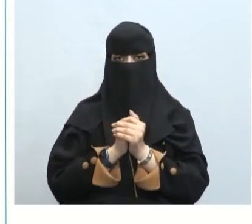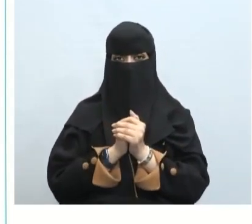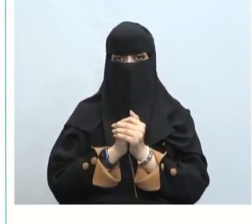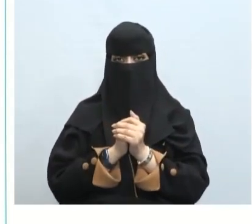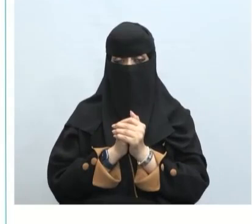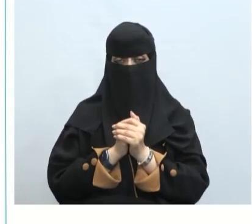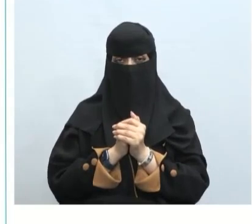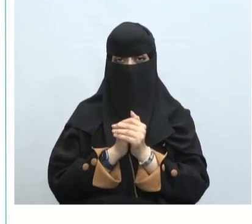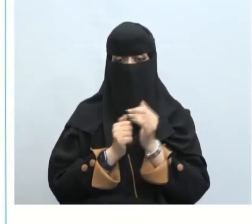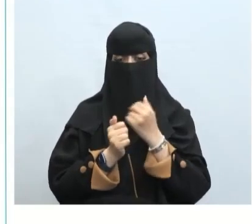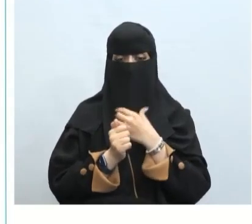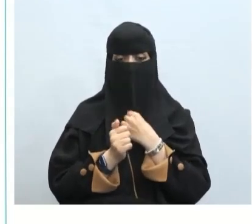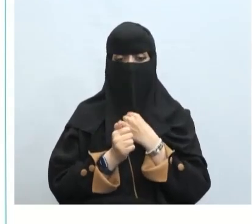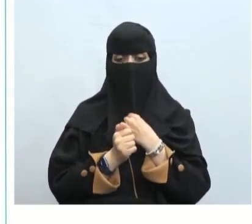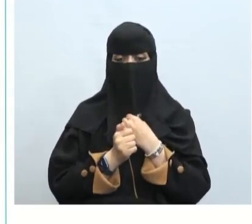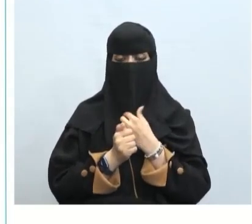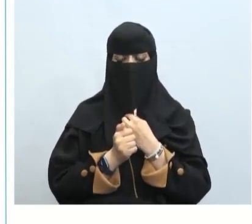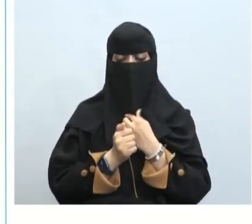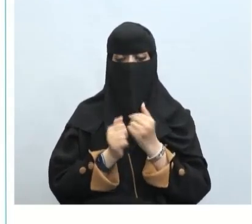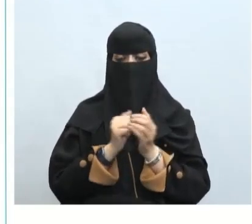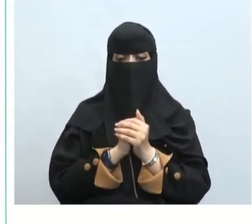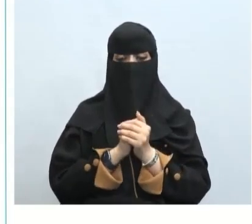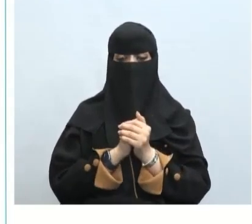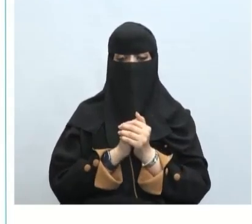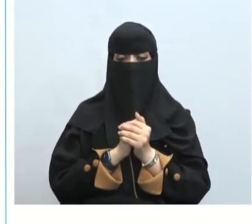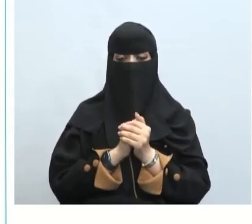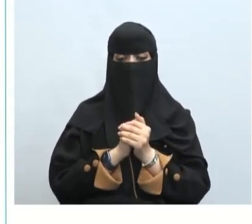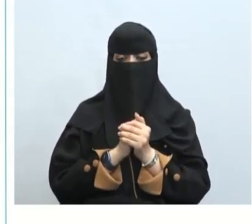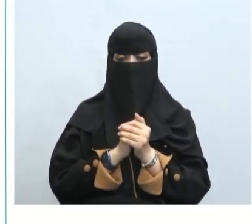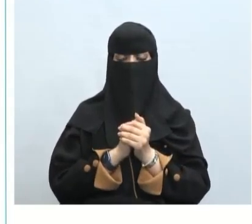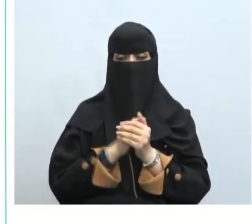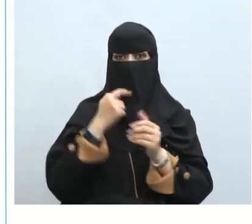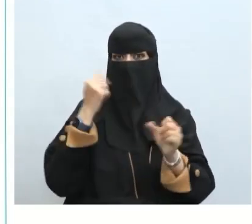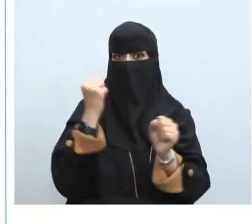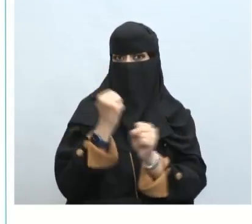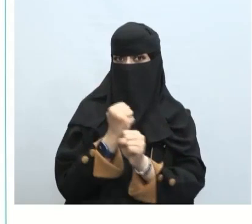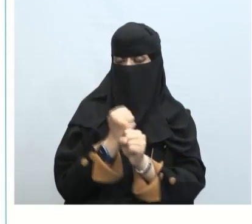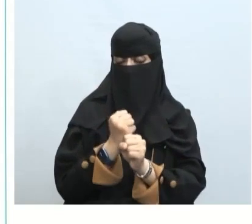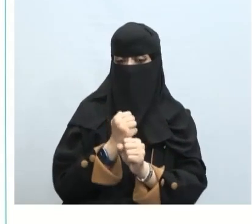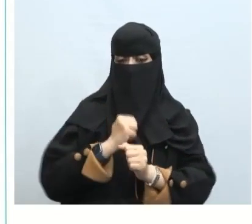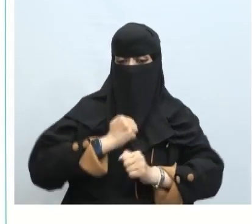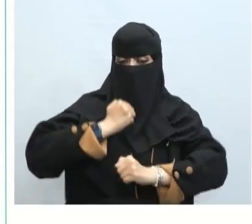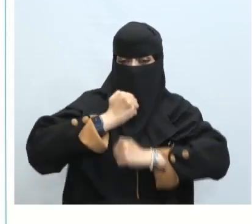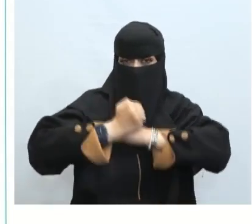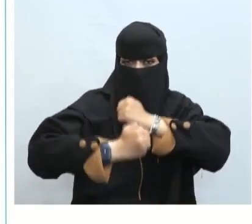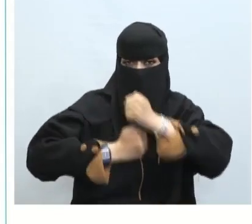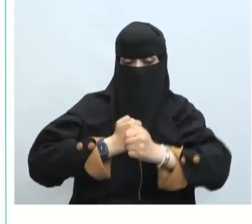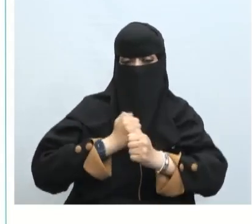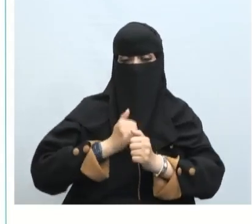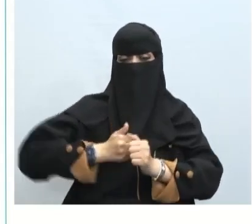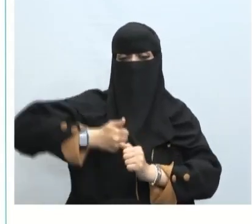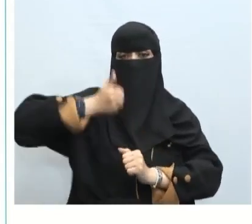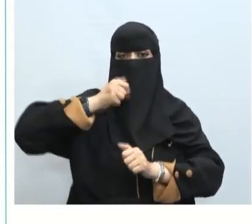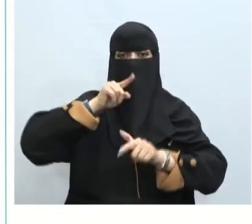الاستعداد الذهني والنفسي والجسدي لتحمل المسؤوليه اربعه العمل